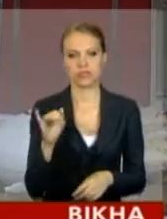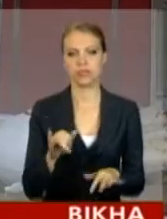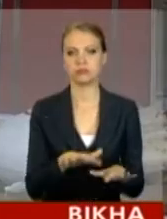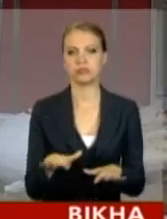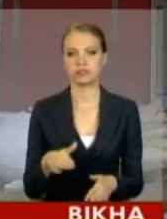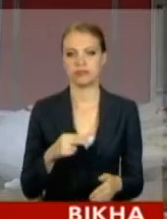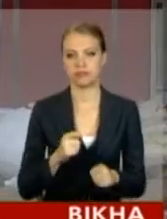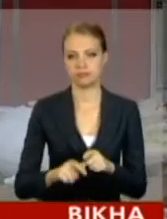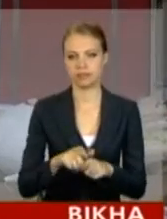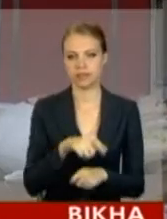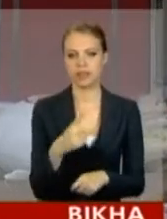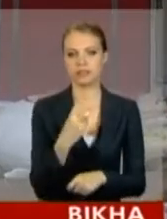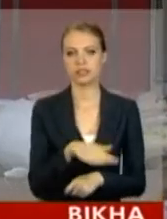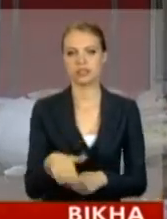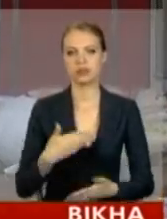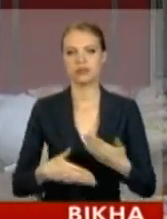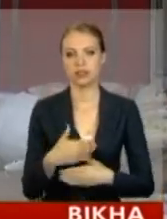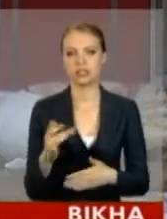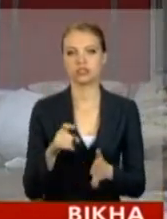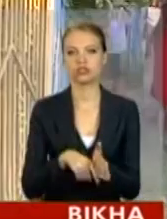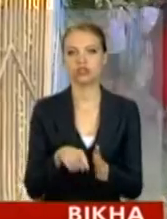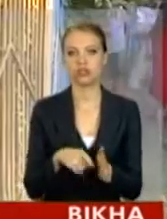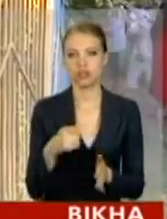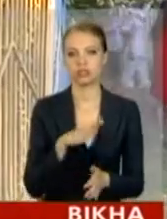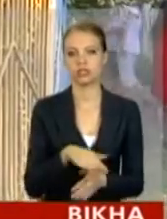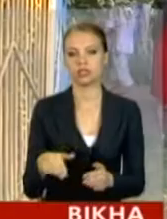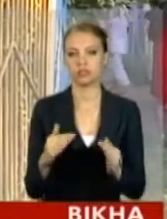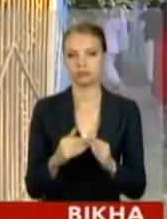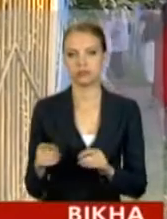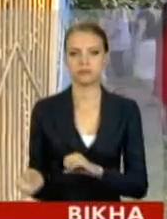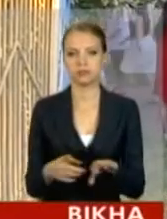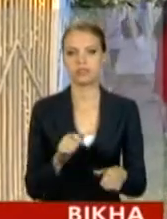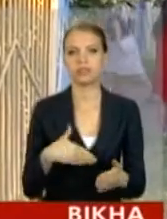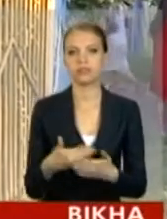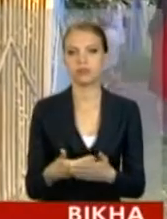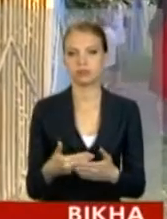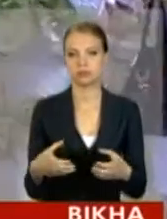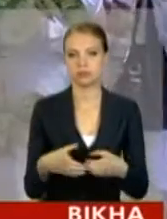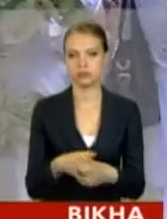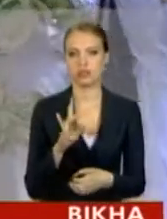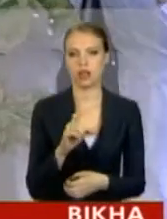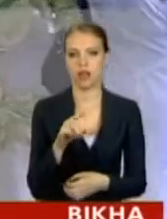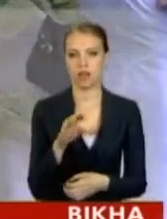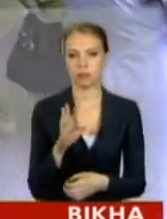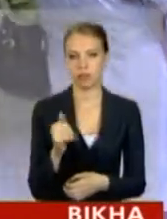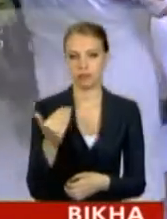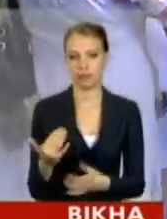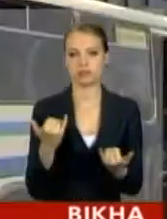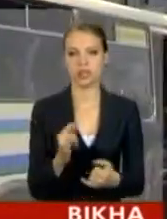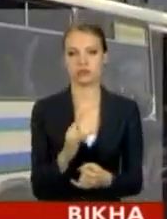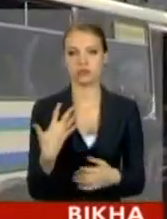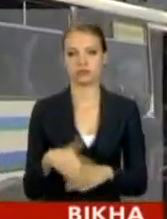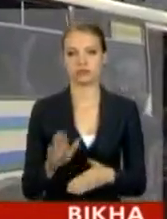місцеві меценати. 200 діток-інвалідів із шахтарського будинку евакуйовано завдяки благодійному фонду Рената Ахметова. Нині малюки